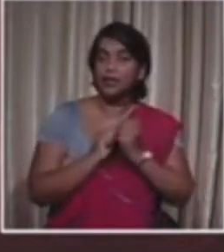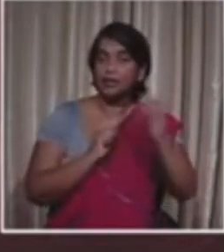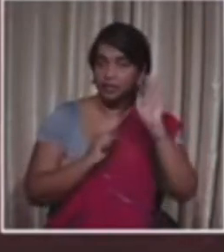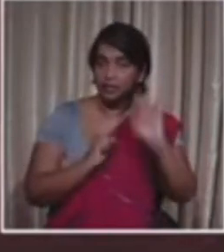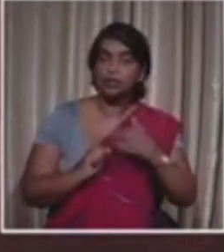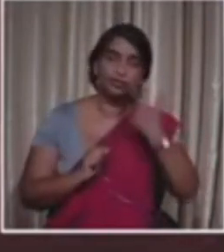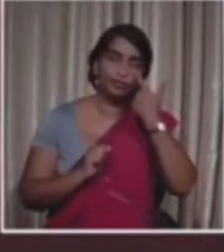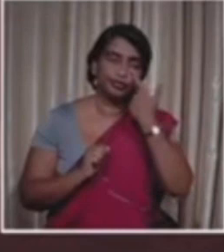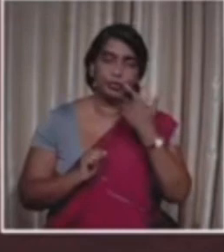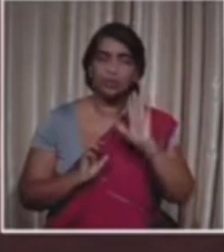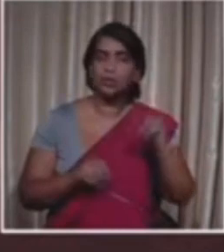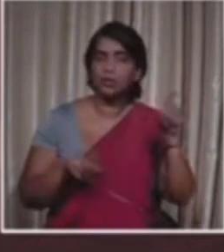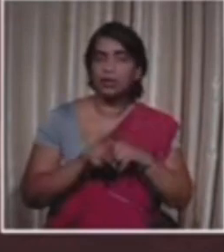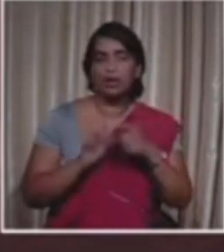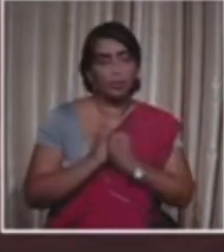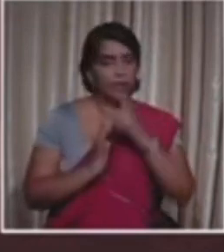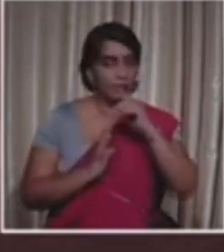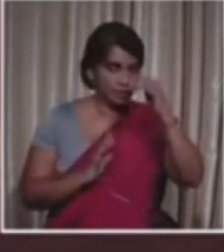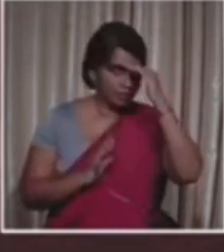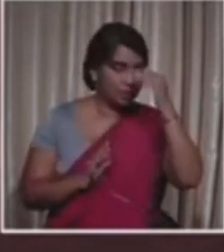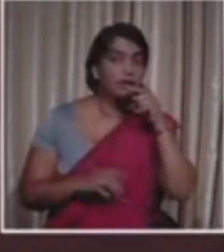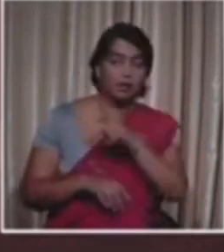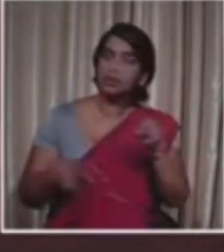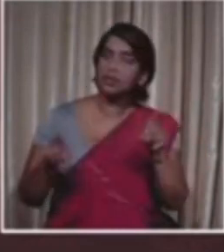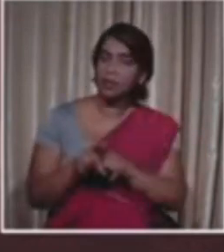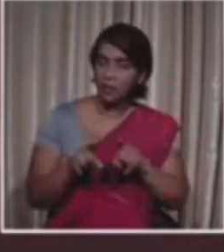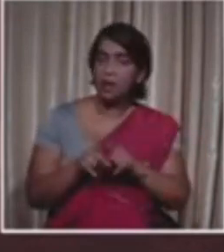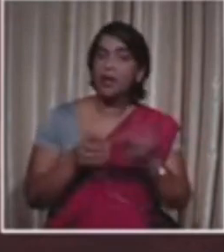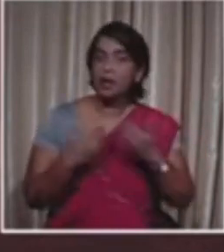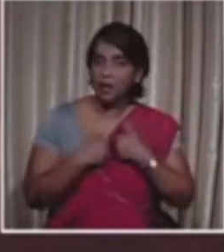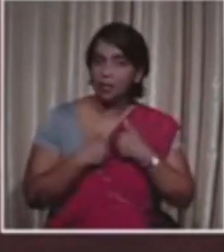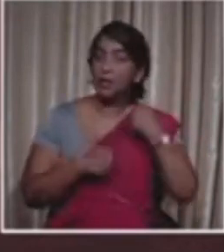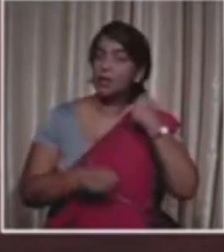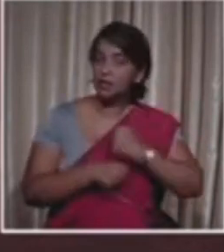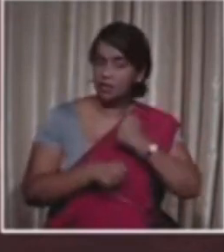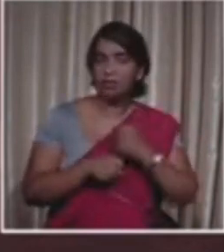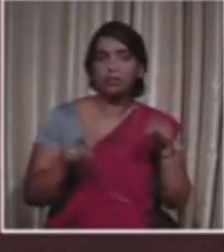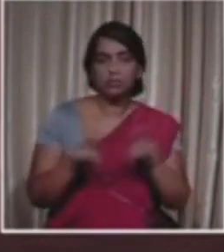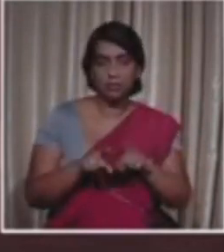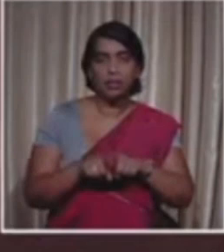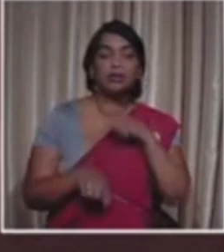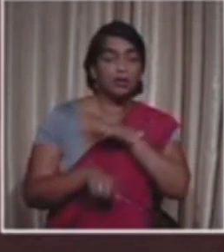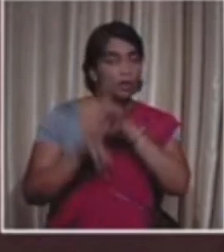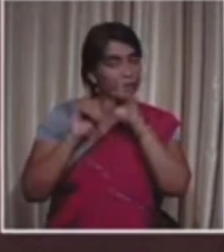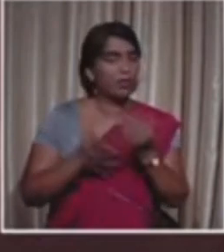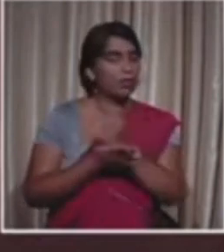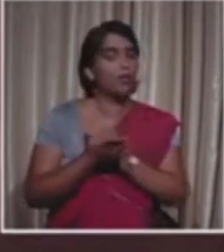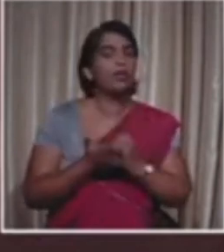ගැන අපි කනගාටු වෙනවා ගරු කතානායකතුමනි ඒ නිසා අපි රජයක් හැටියට මේ රටේ සියලු